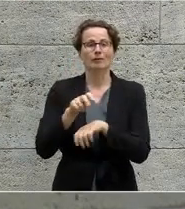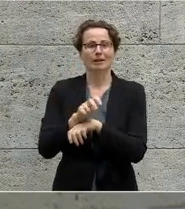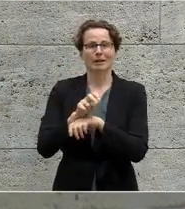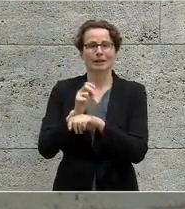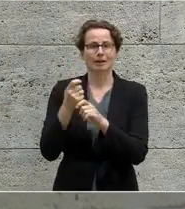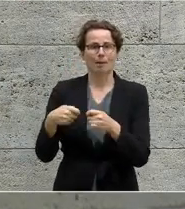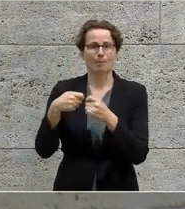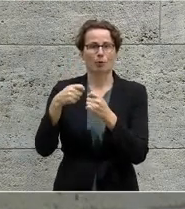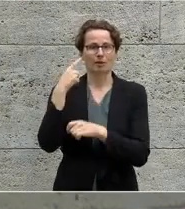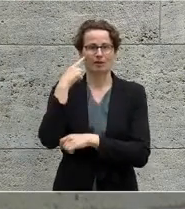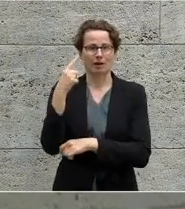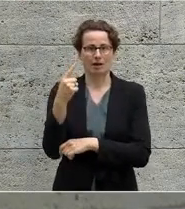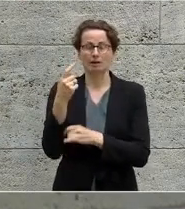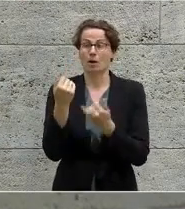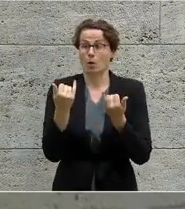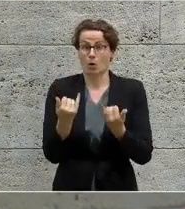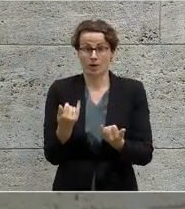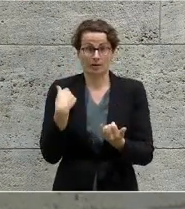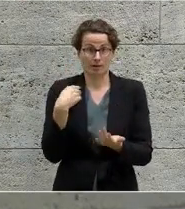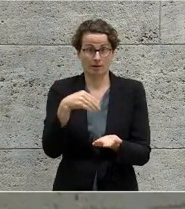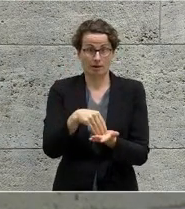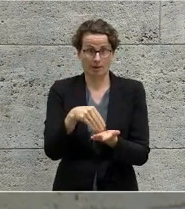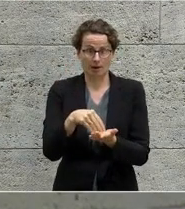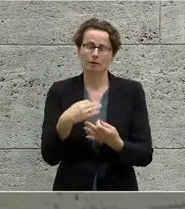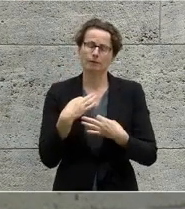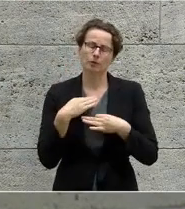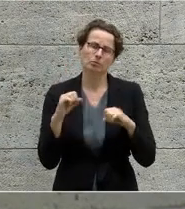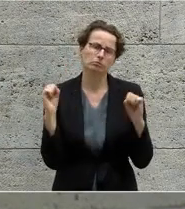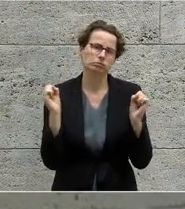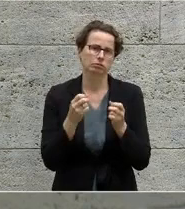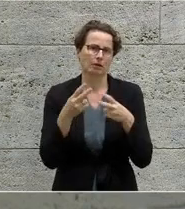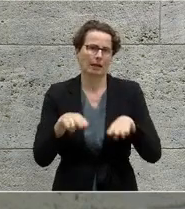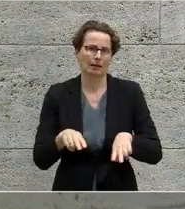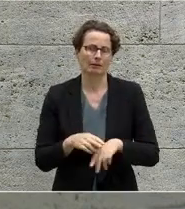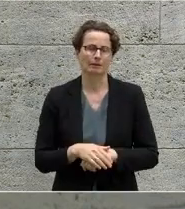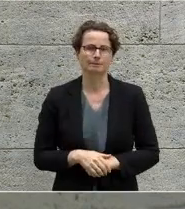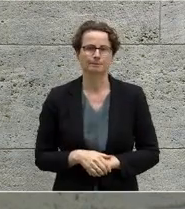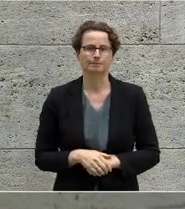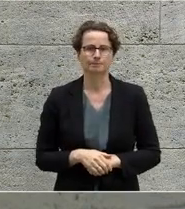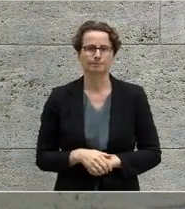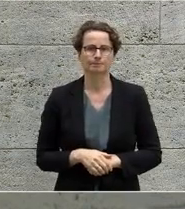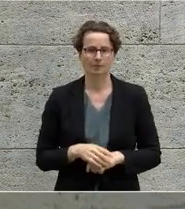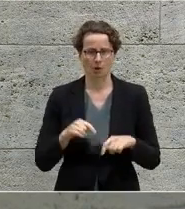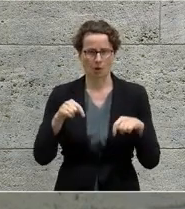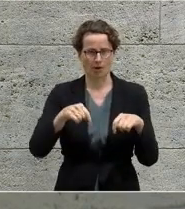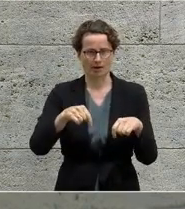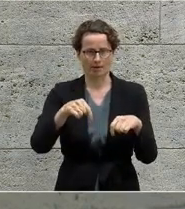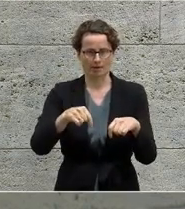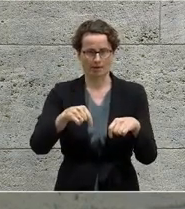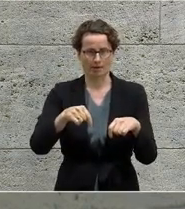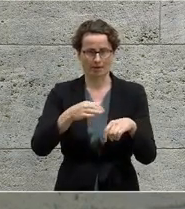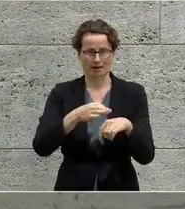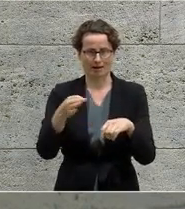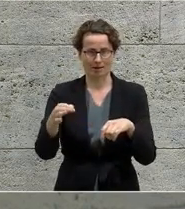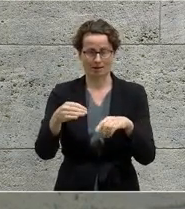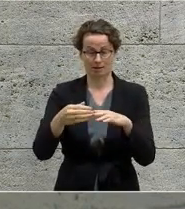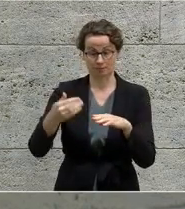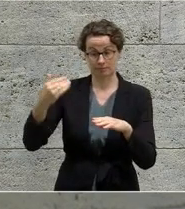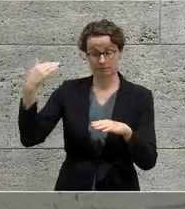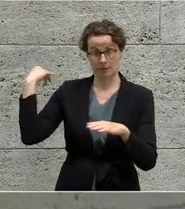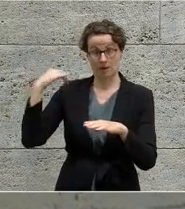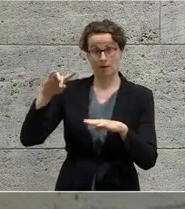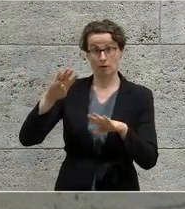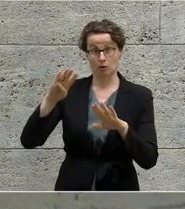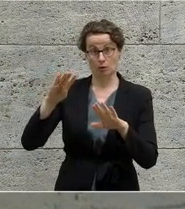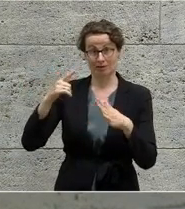an dieser Gedenkveranstaltung teilzunehmen. Heute, vor 79 Jahren, haben die